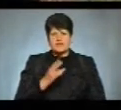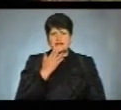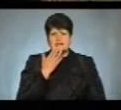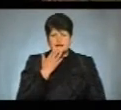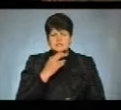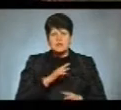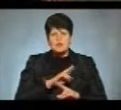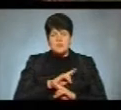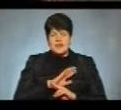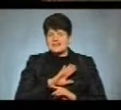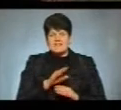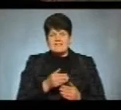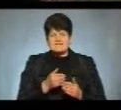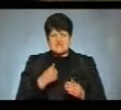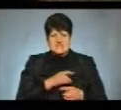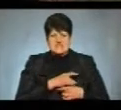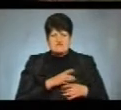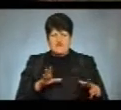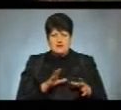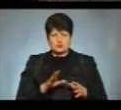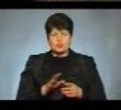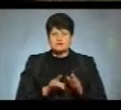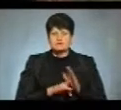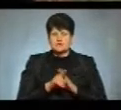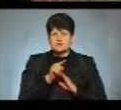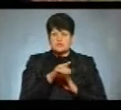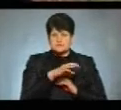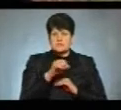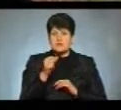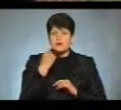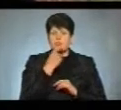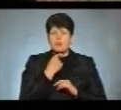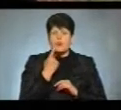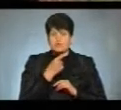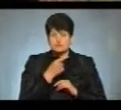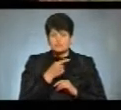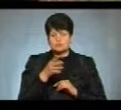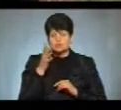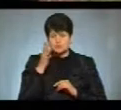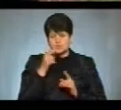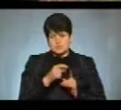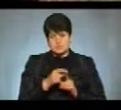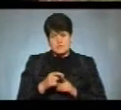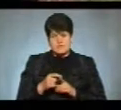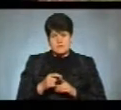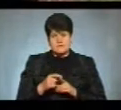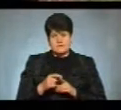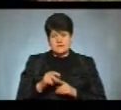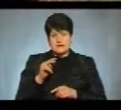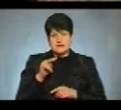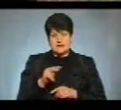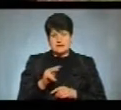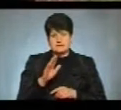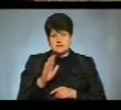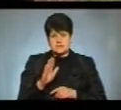інфаркту. Спочатку їм відбирає мову. Дуже мудрі слова Ліни